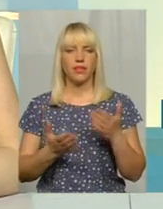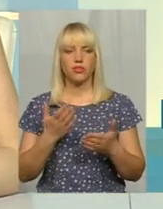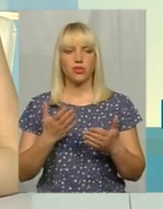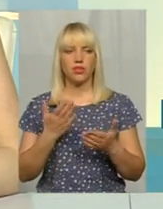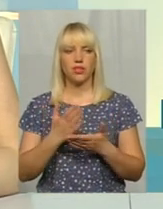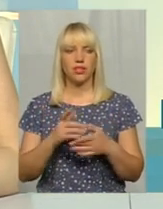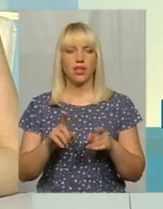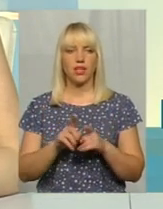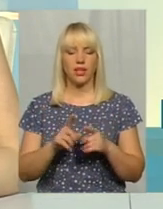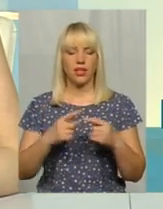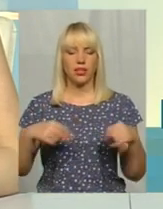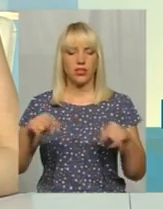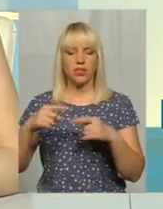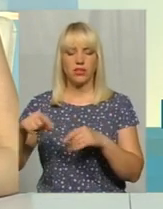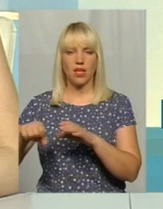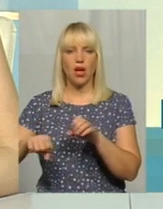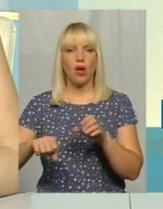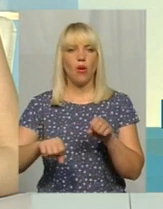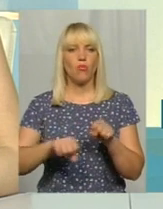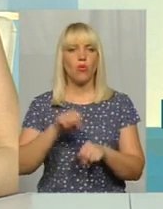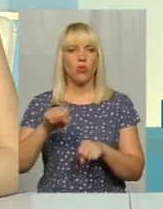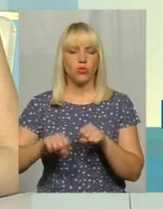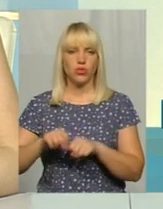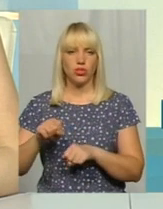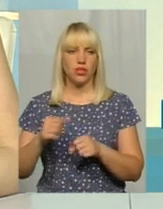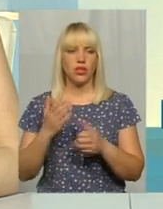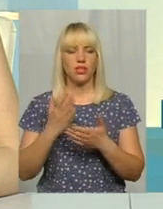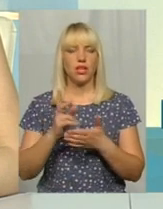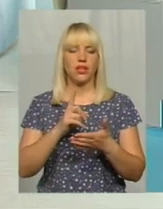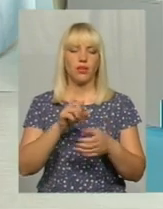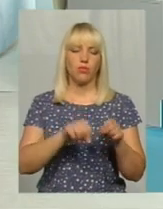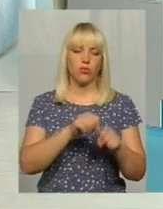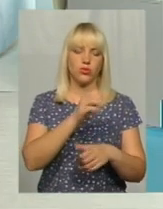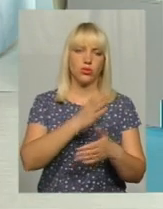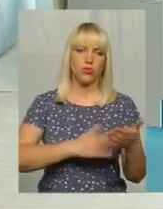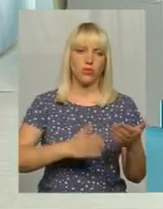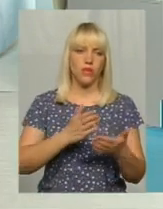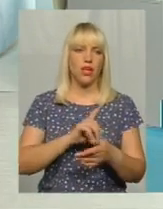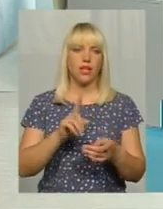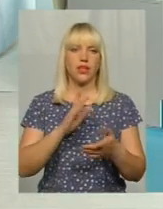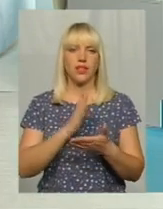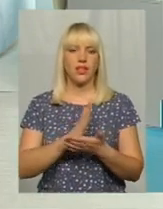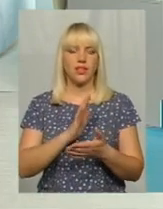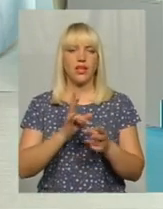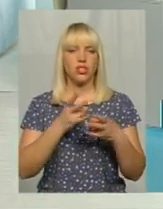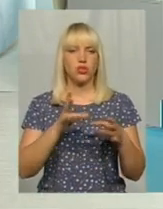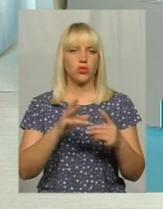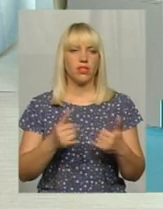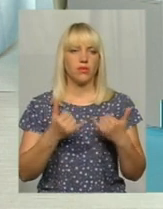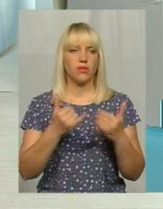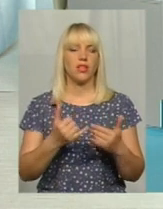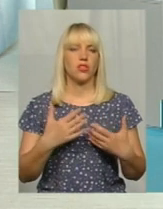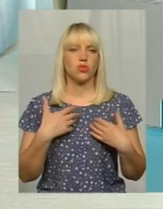є певна категоризація цих порушень, є порушення, які усуваються, і які не несуть безпосередню шкоду здоров'ю та життю